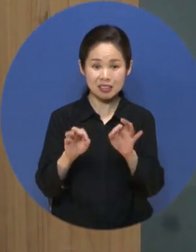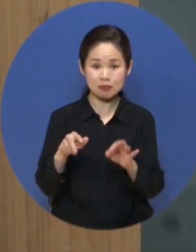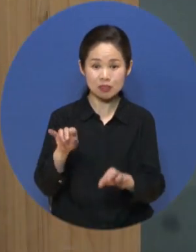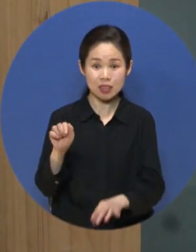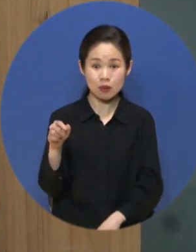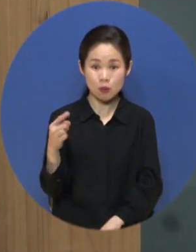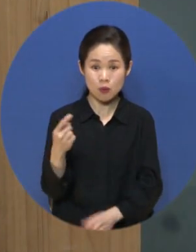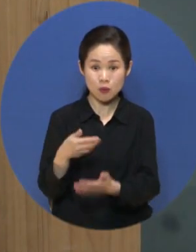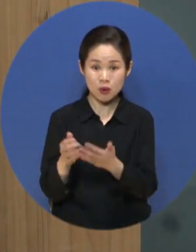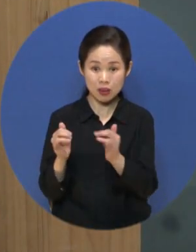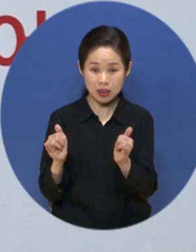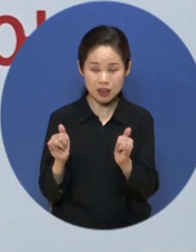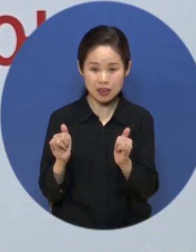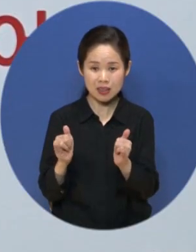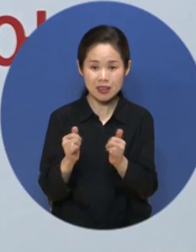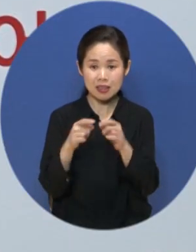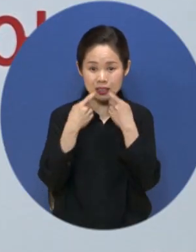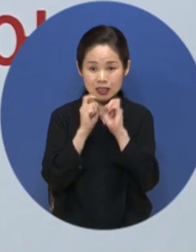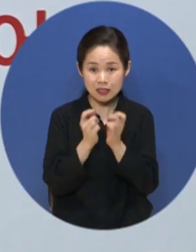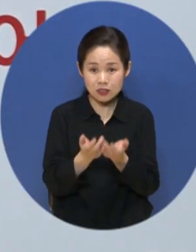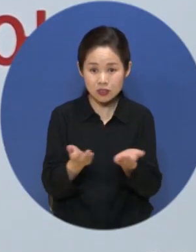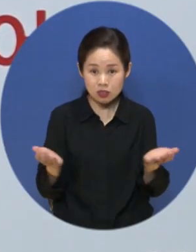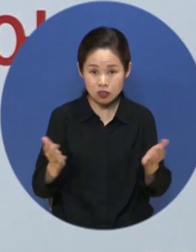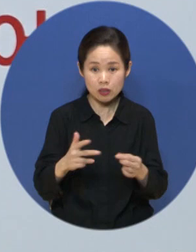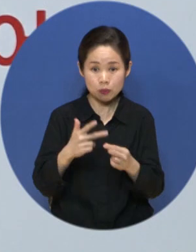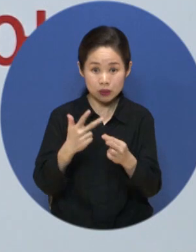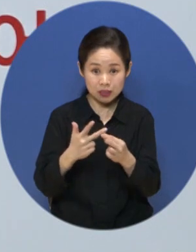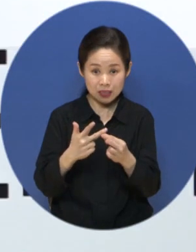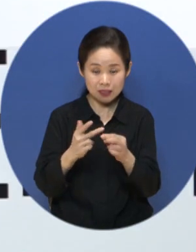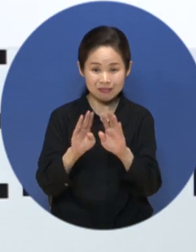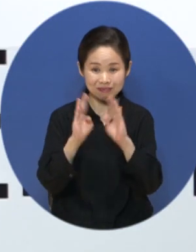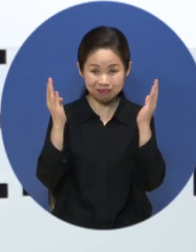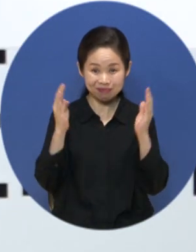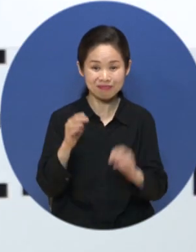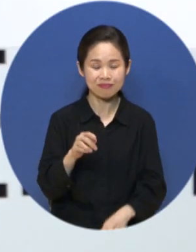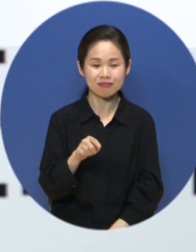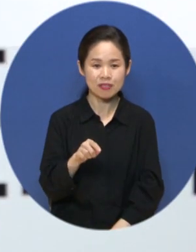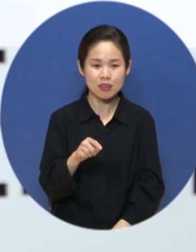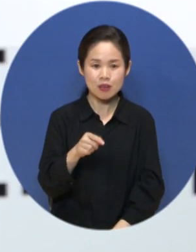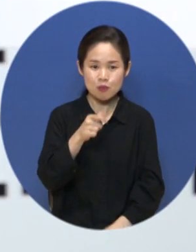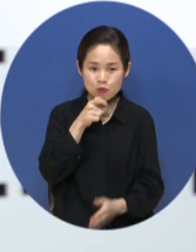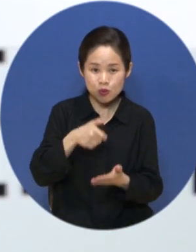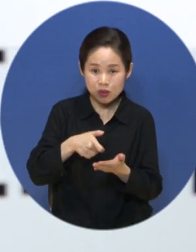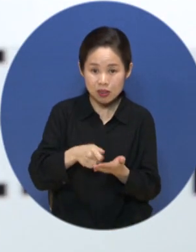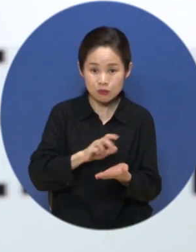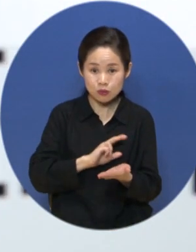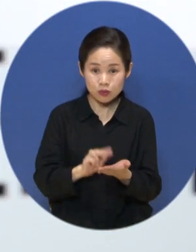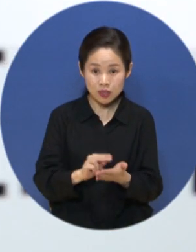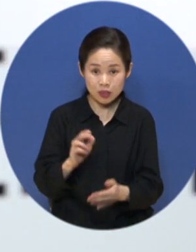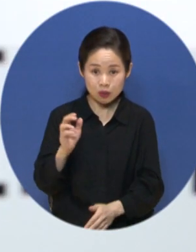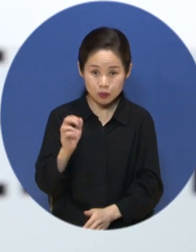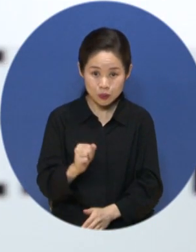번째 개인전이 열리는 서울의 한 갤러리. 물감을 주제로 한 재호 씨의 여러 작품들이 선보이고